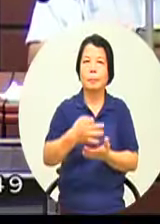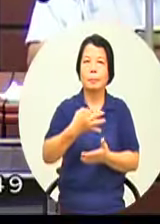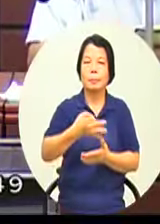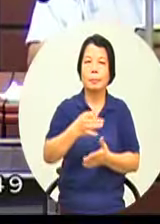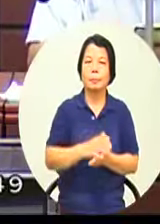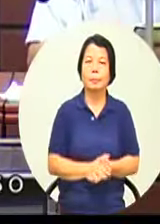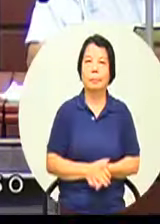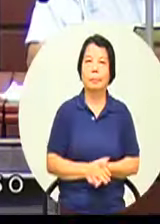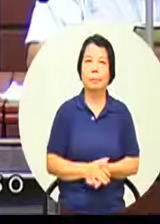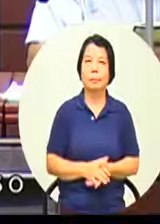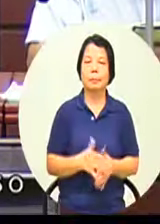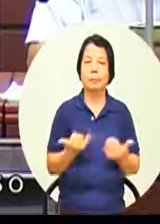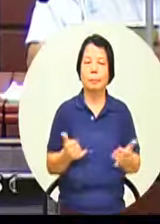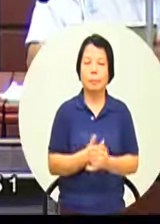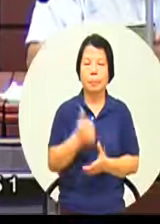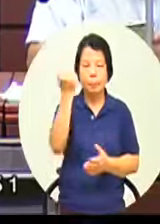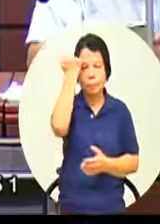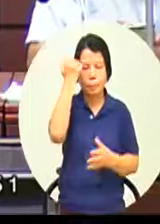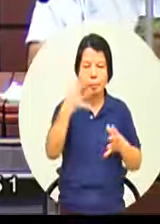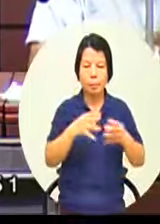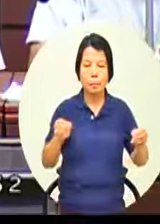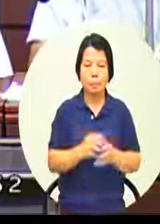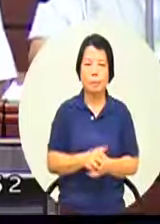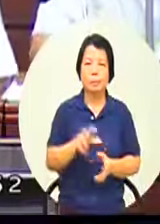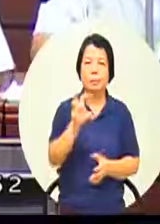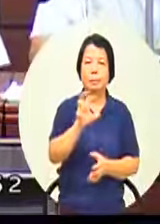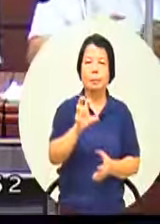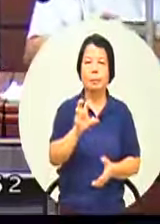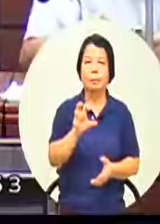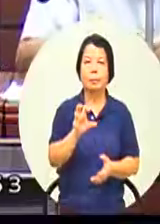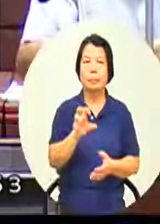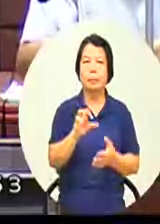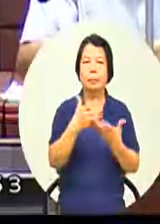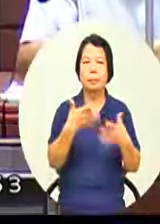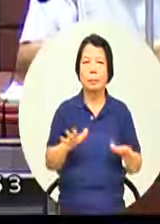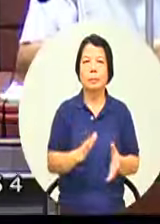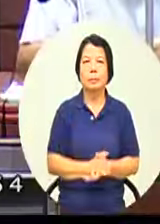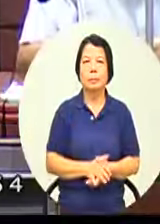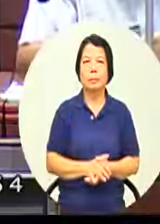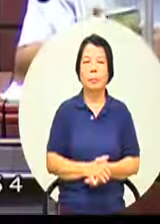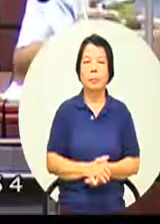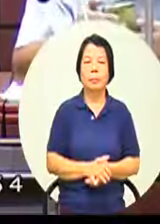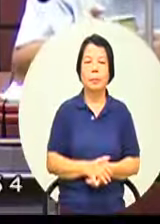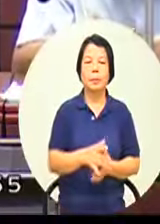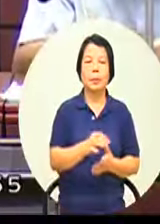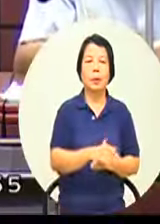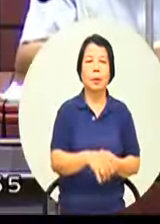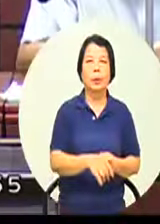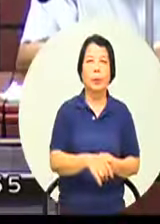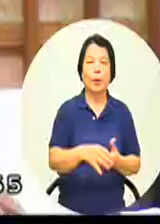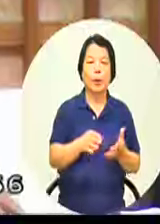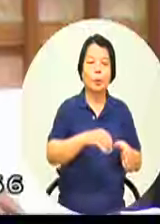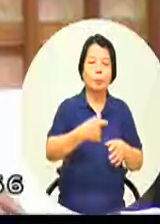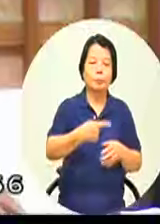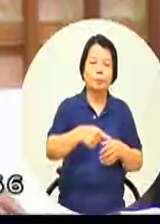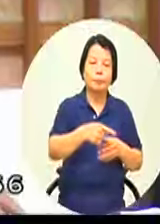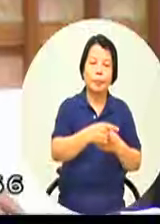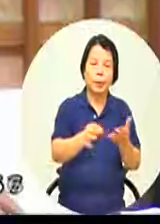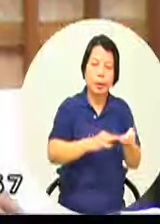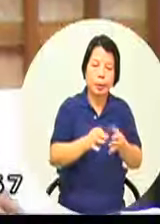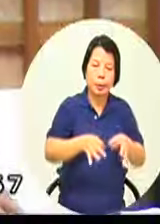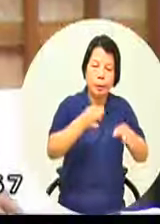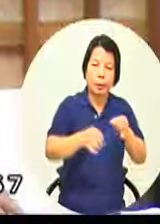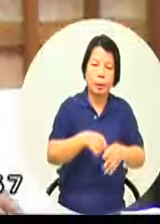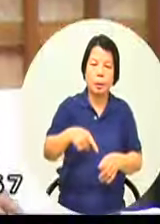批发价 差不多，苦瓜的批发价差不多80几，那零售价到120。 局长啊，苦瓜一斤都